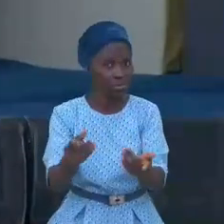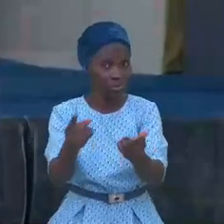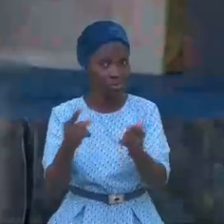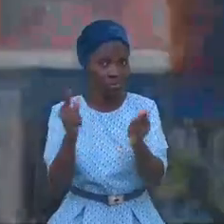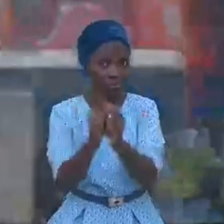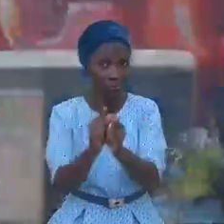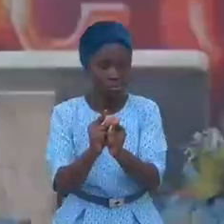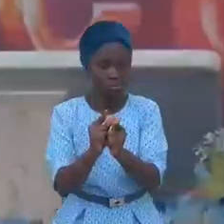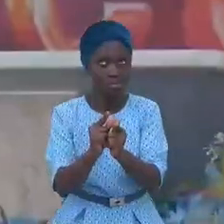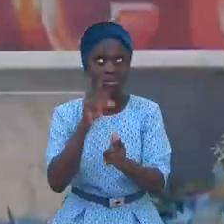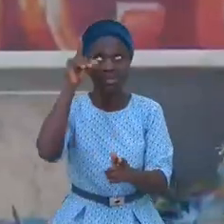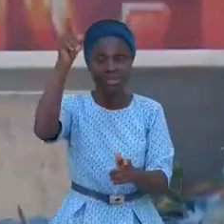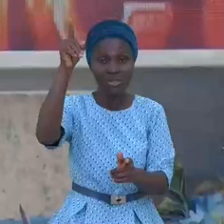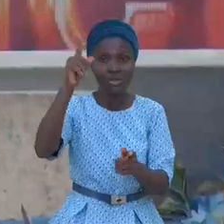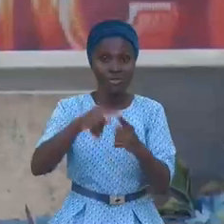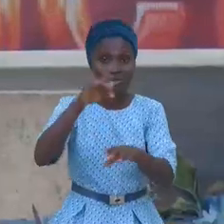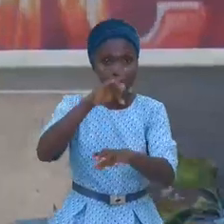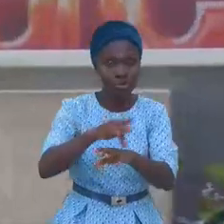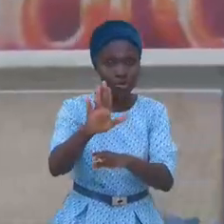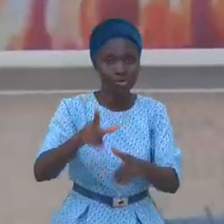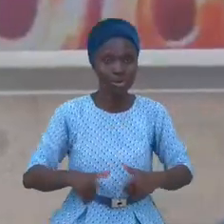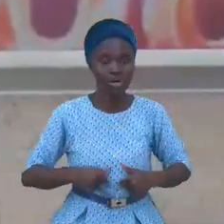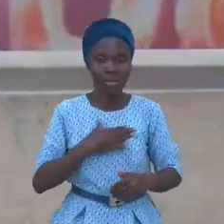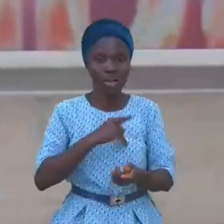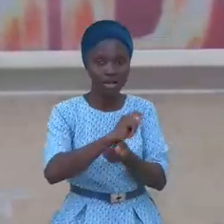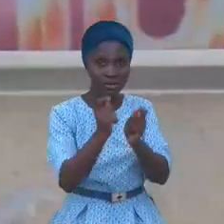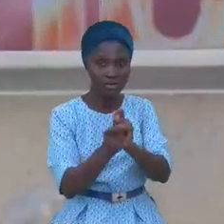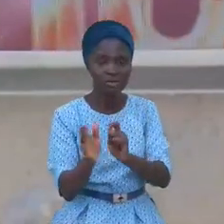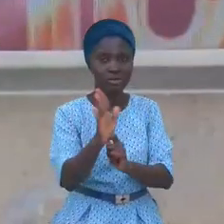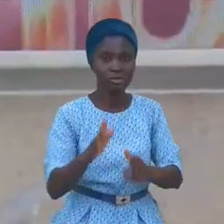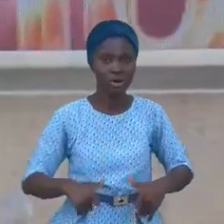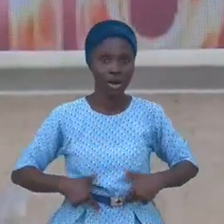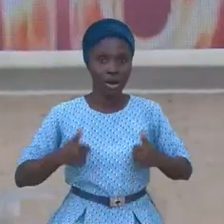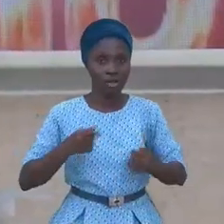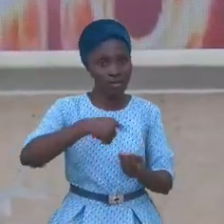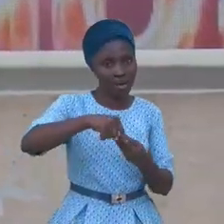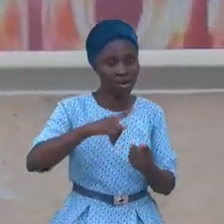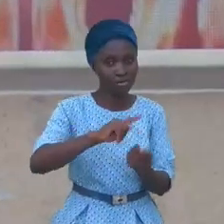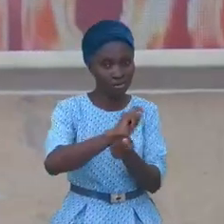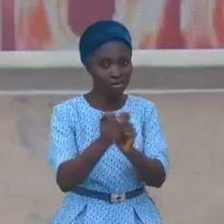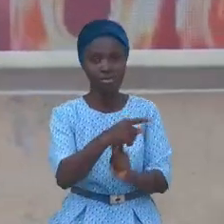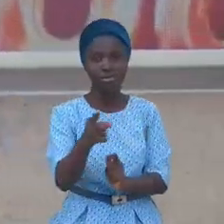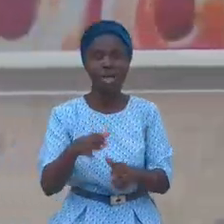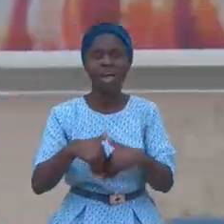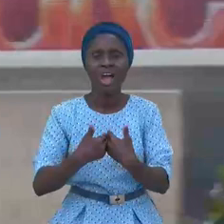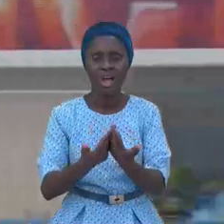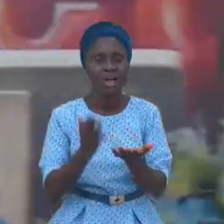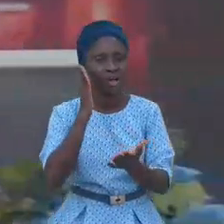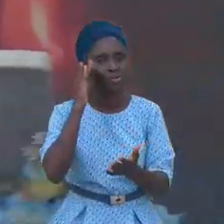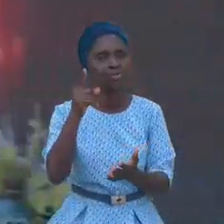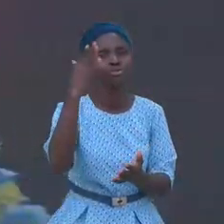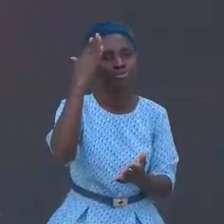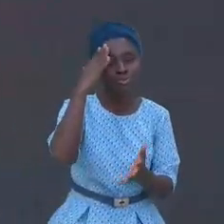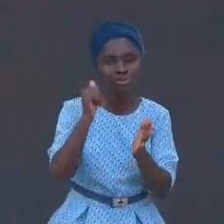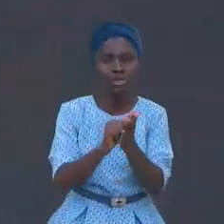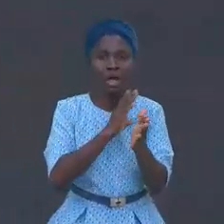pour qu'il puisse toucher ta vie, pour qu'il transforme ta vie et qu'il te transforme. Comment saurons-nous que Christ